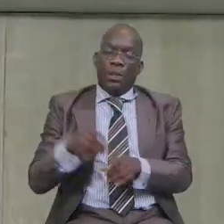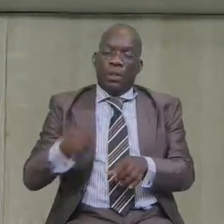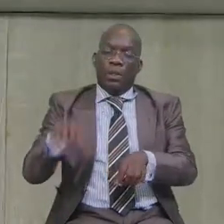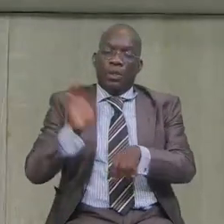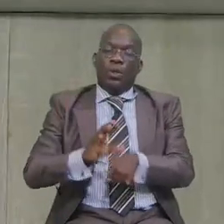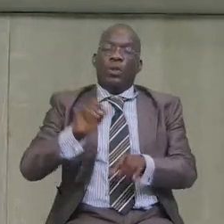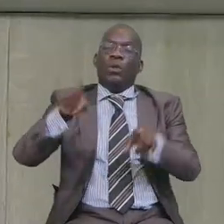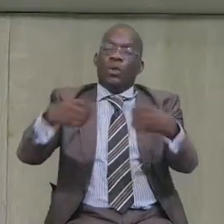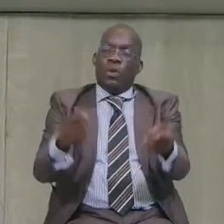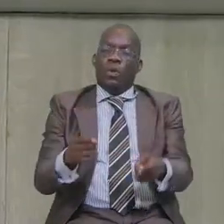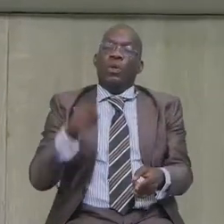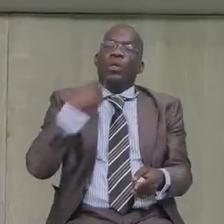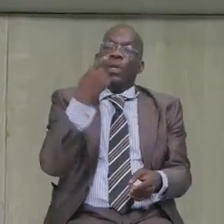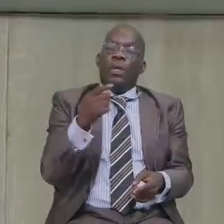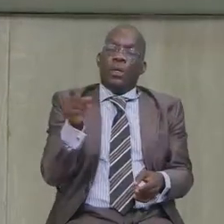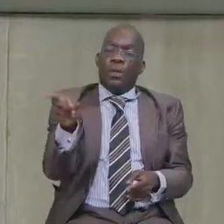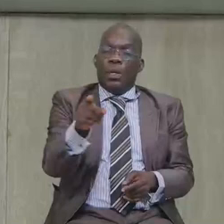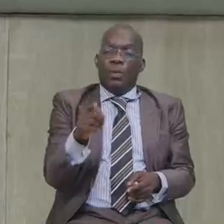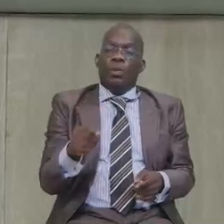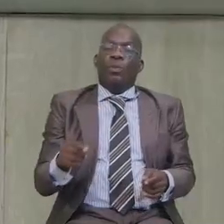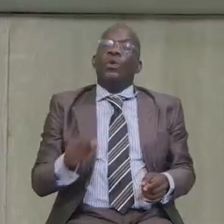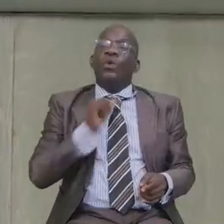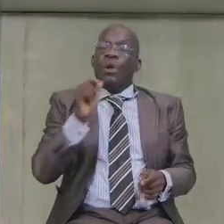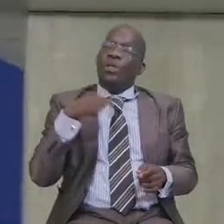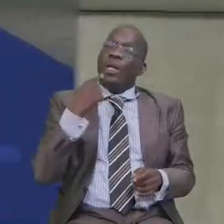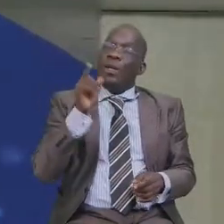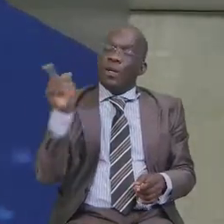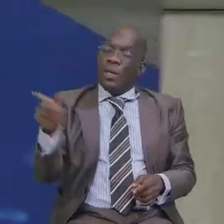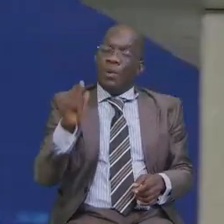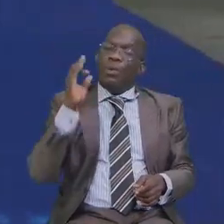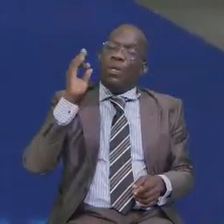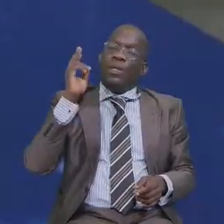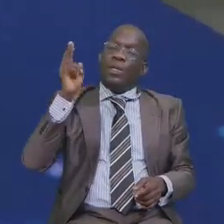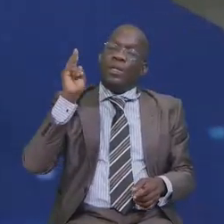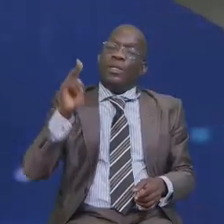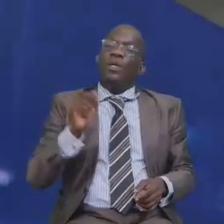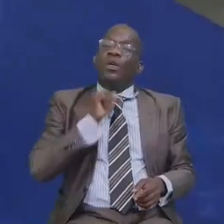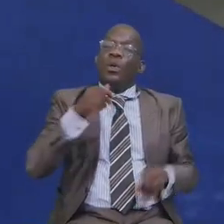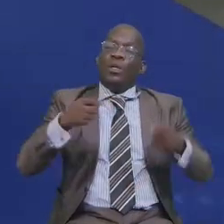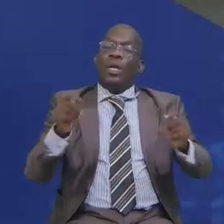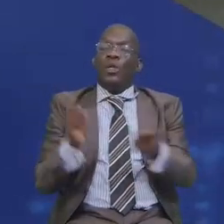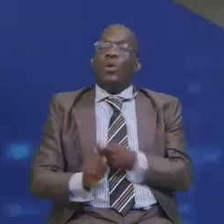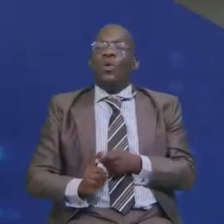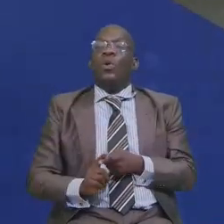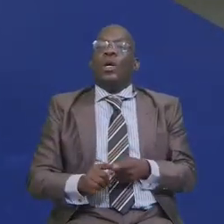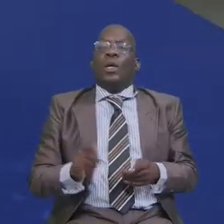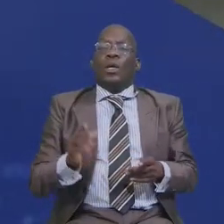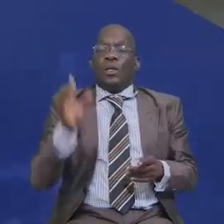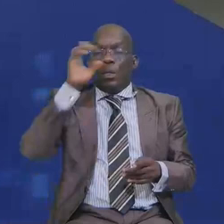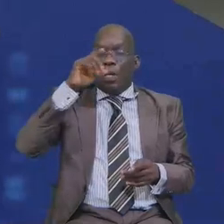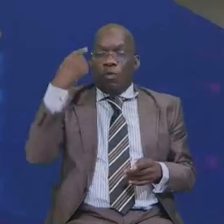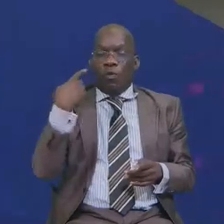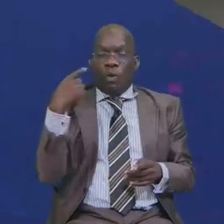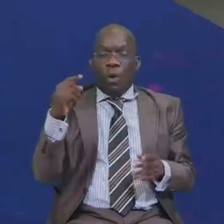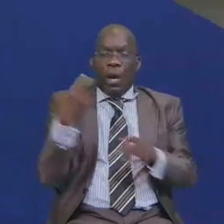Et dites-leur, vous ne leur racontez pas l'histoire. Vous ne leur parlez pas, vous n'essayez pas de chercher des passages difficiles de la